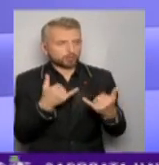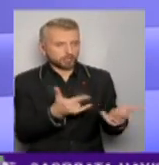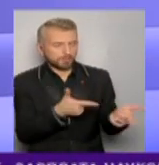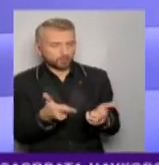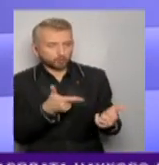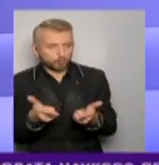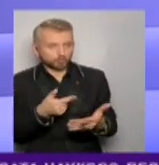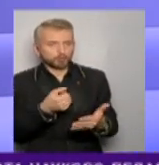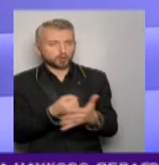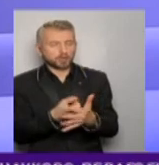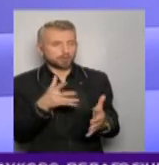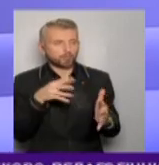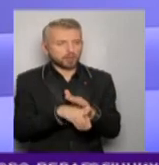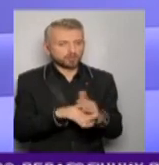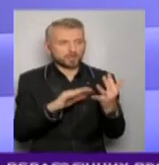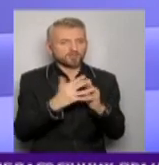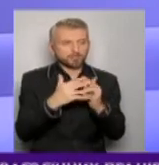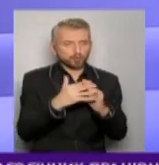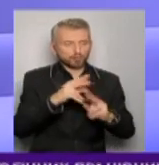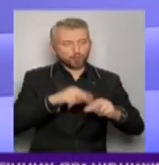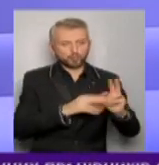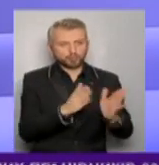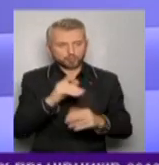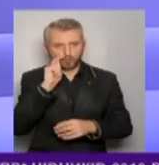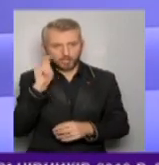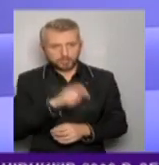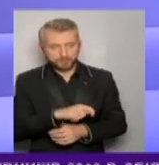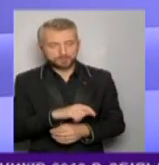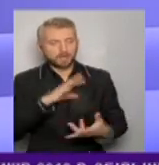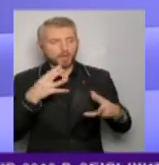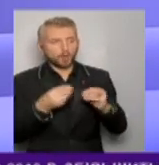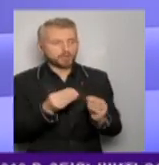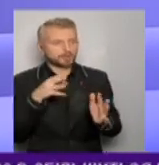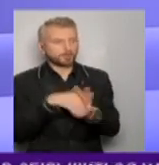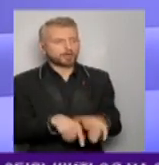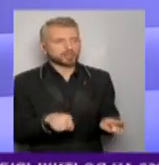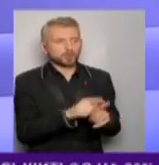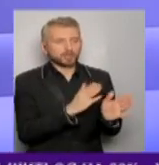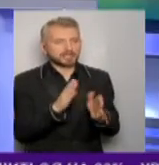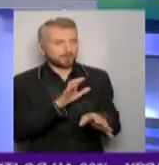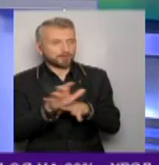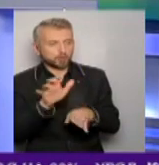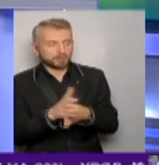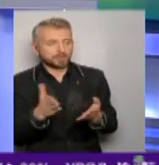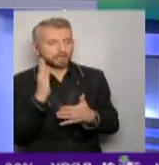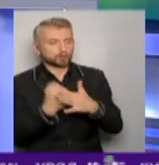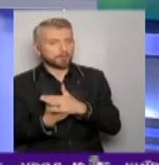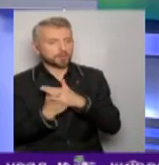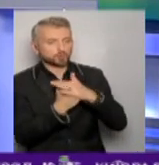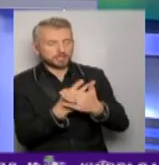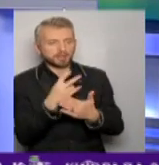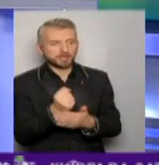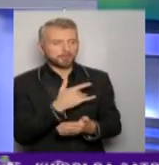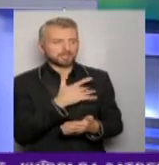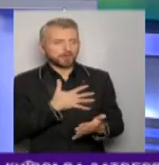до запровадження фермерського устрою в Україні. А отже, запровадження такої системи виробництва, яка буде базуватися на